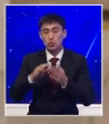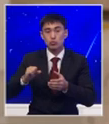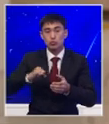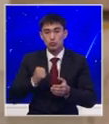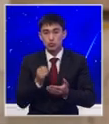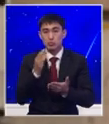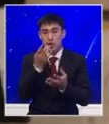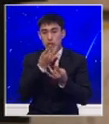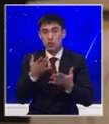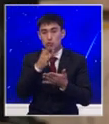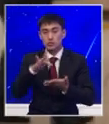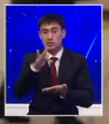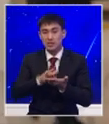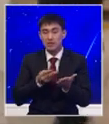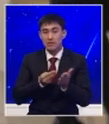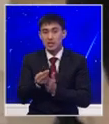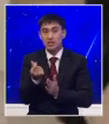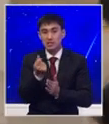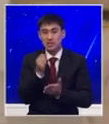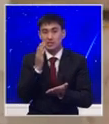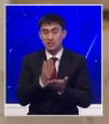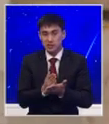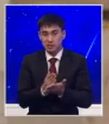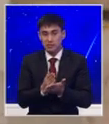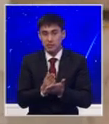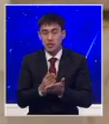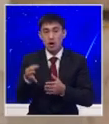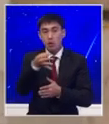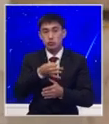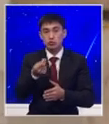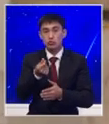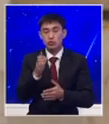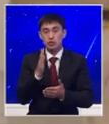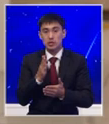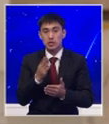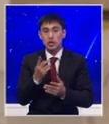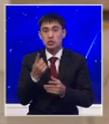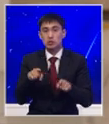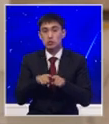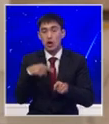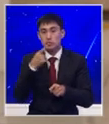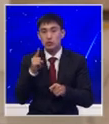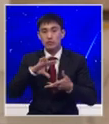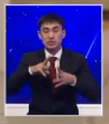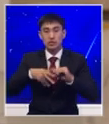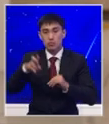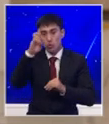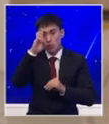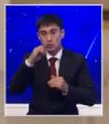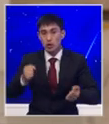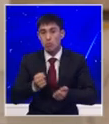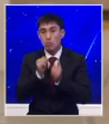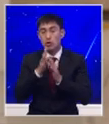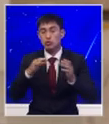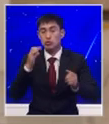дружбы и этнокультурным центрам выделяются денежные средства из областного бюджета. И стоит отметить, что в целом государство оказывает